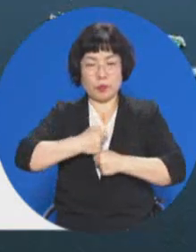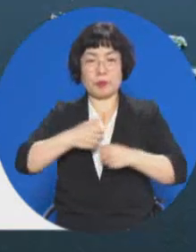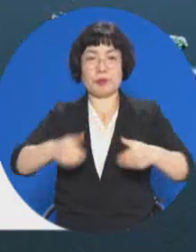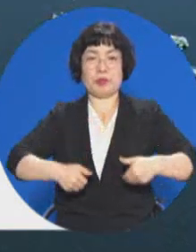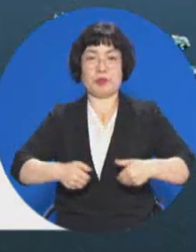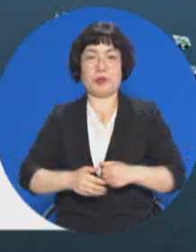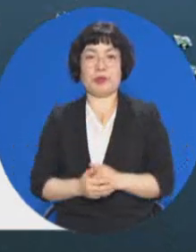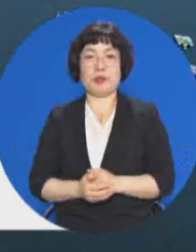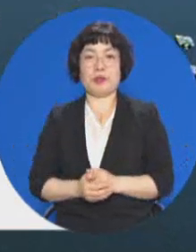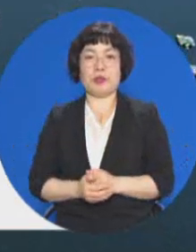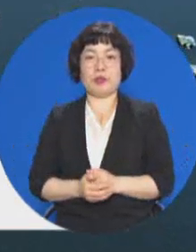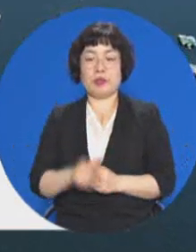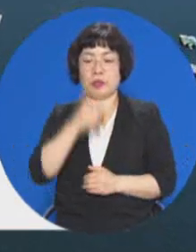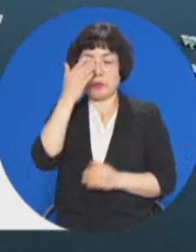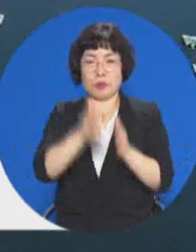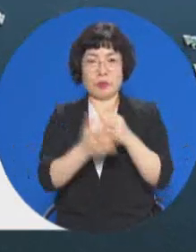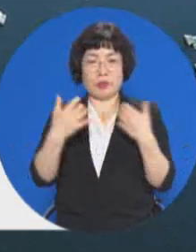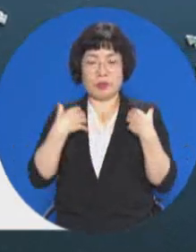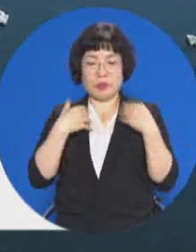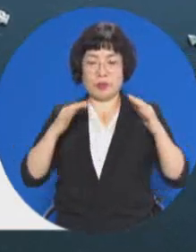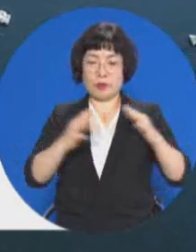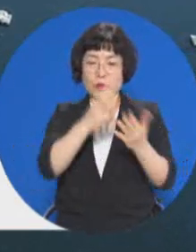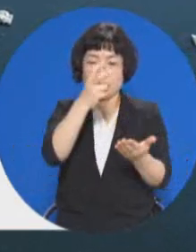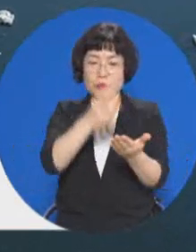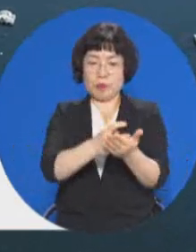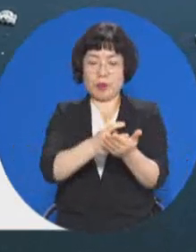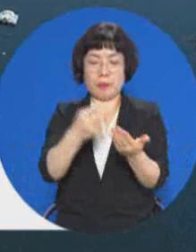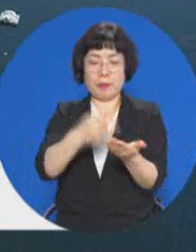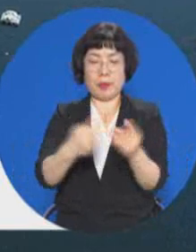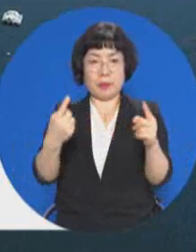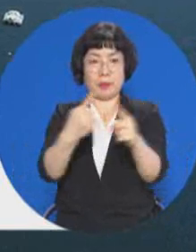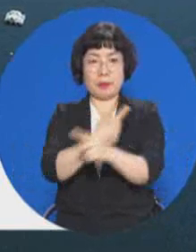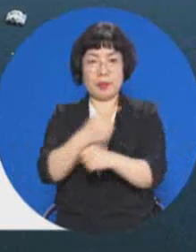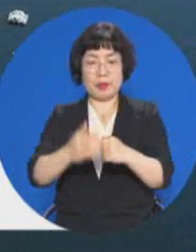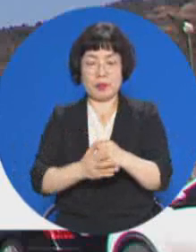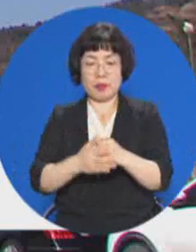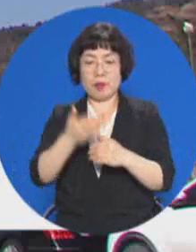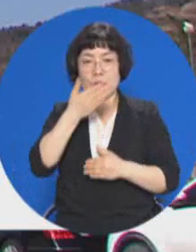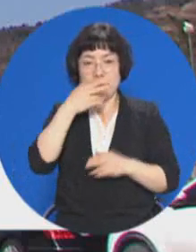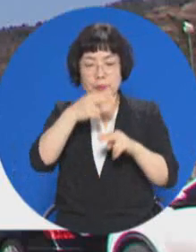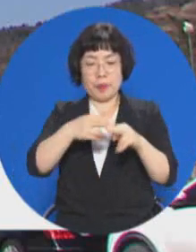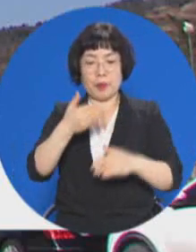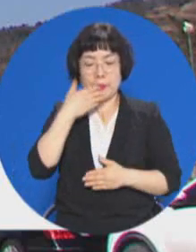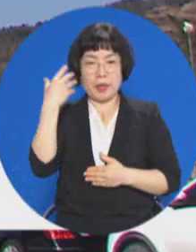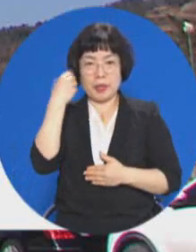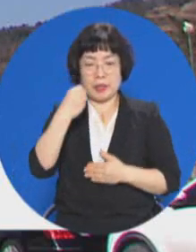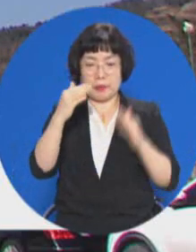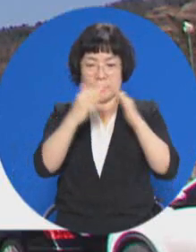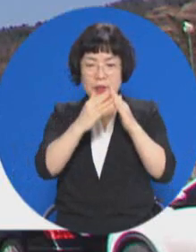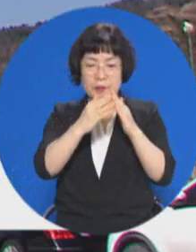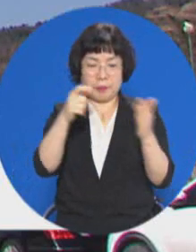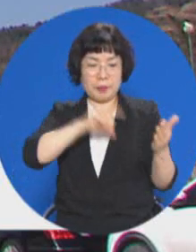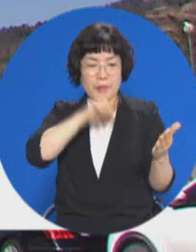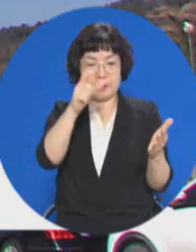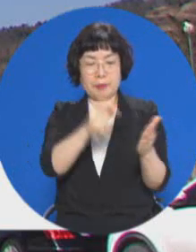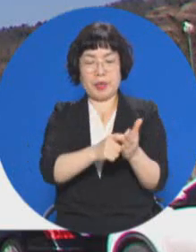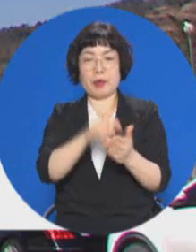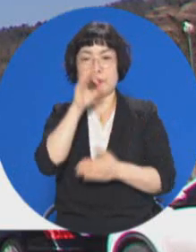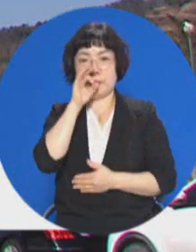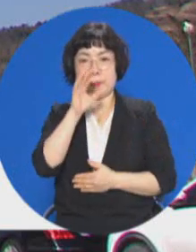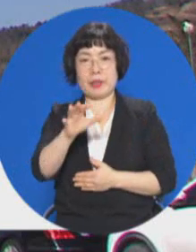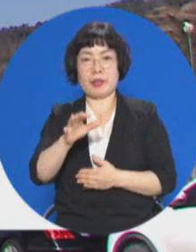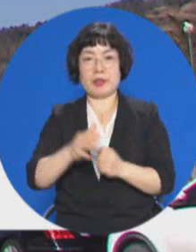요구됩니다. 여수시는 건축법 시행령이 개정됨에 따라 생활형 숙박시설을 주택으로 사용하는 것은